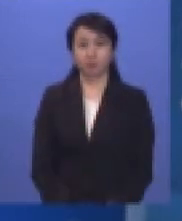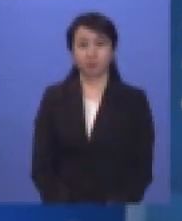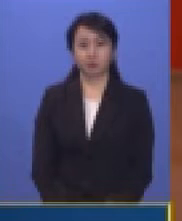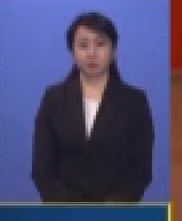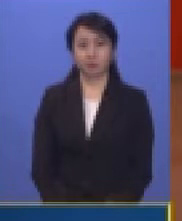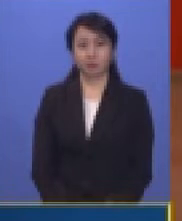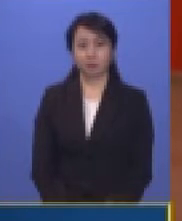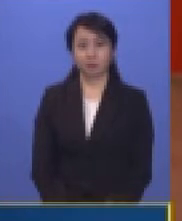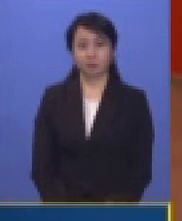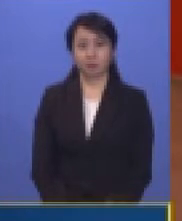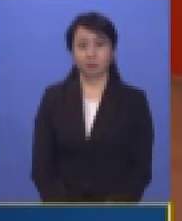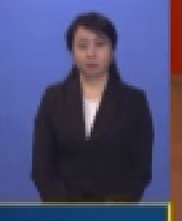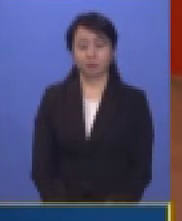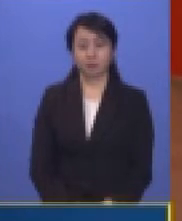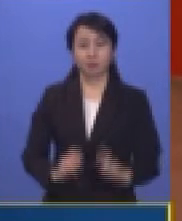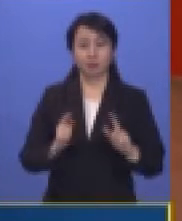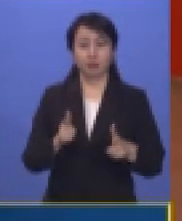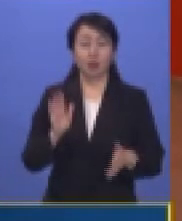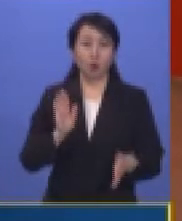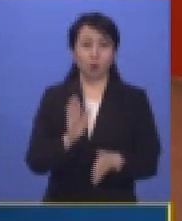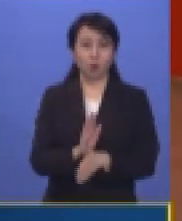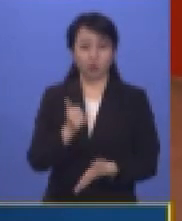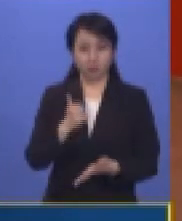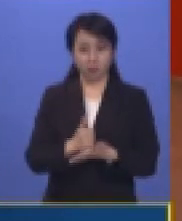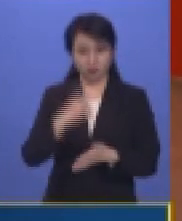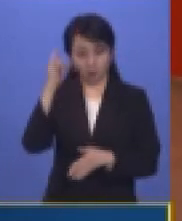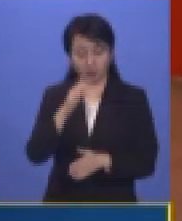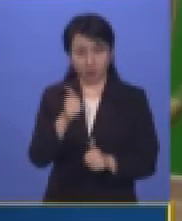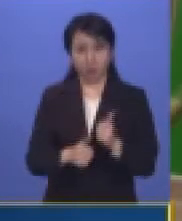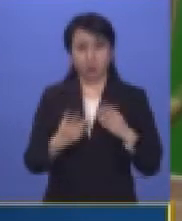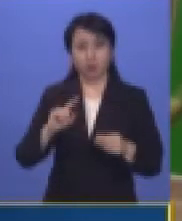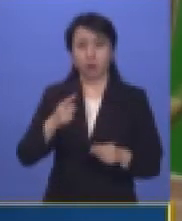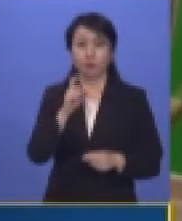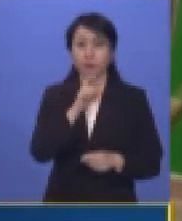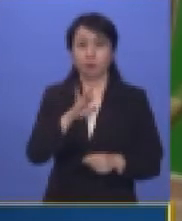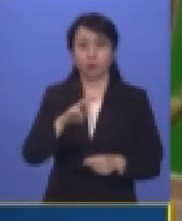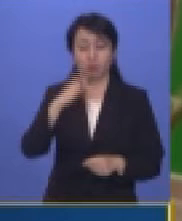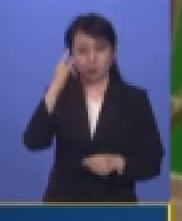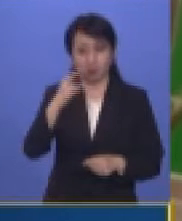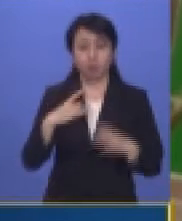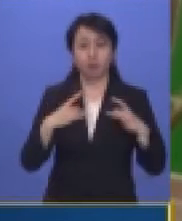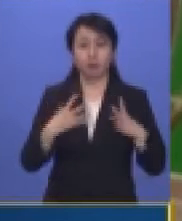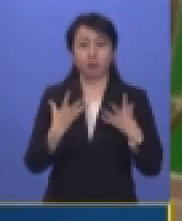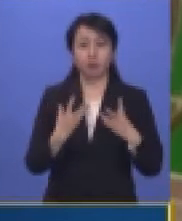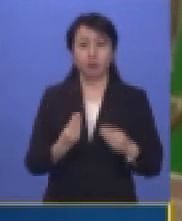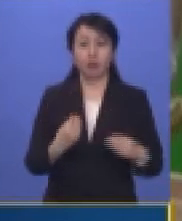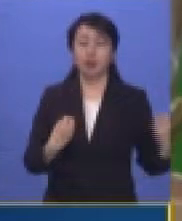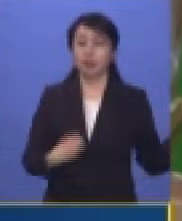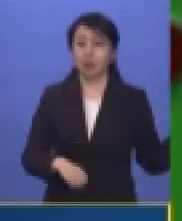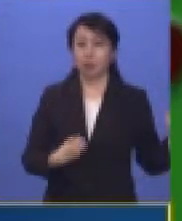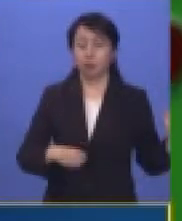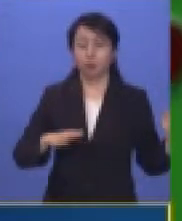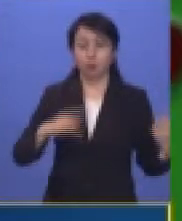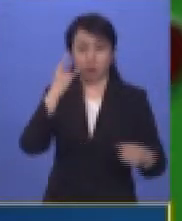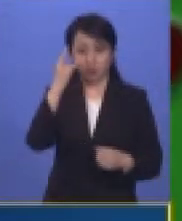далее. Согласно указу президента, ежегодно в первое воскресенье июля в Казахстане отмечается День Домбры, после